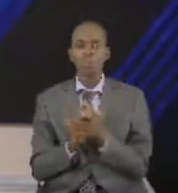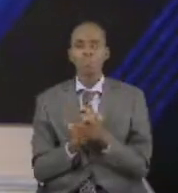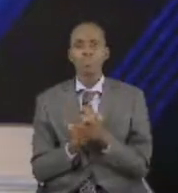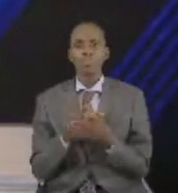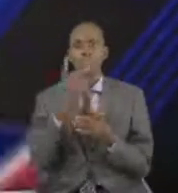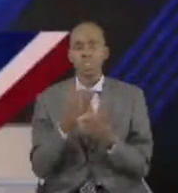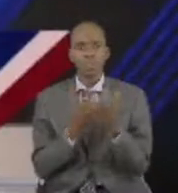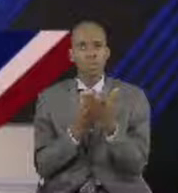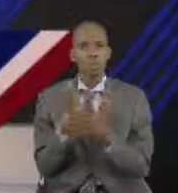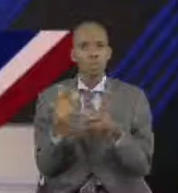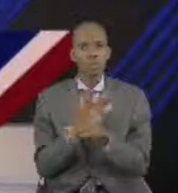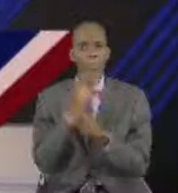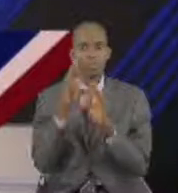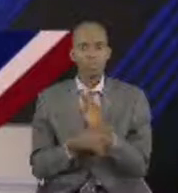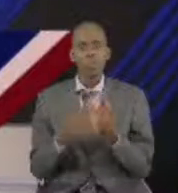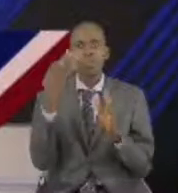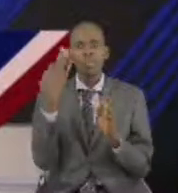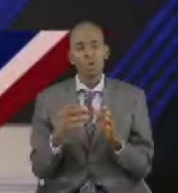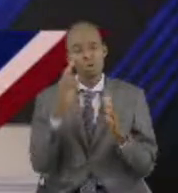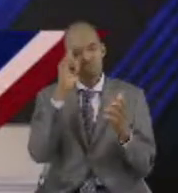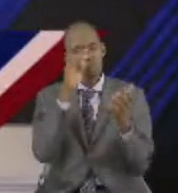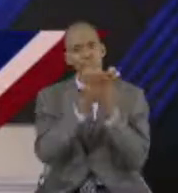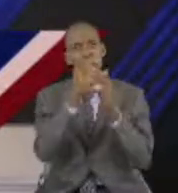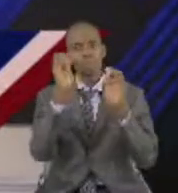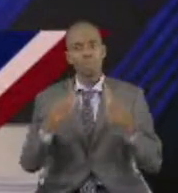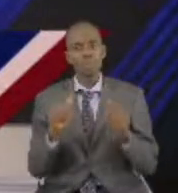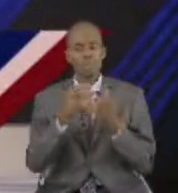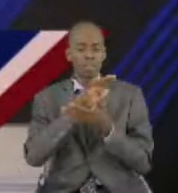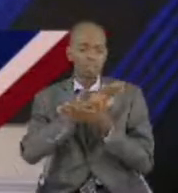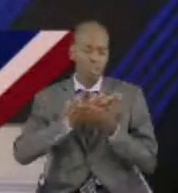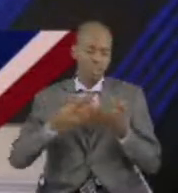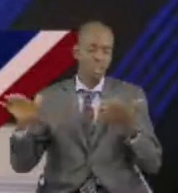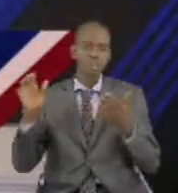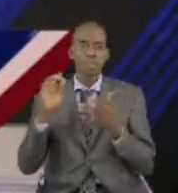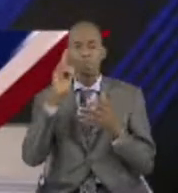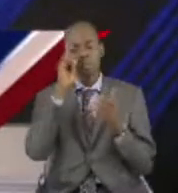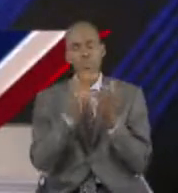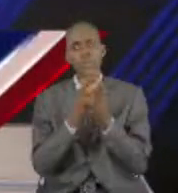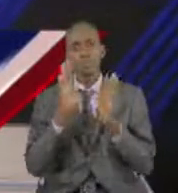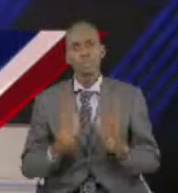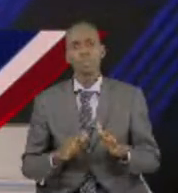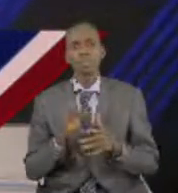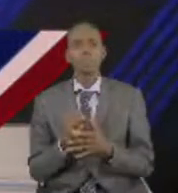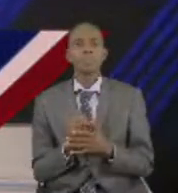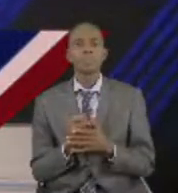c'est quoi? C'est la véracité d'un saint fiable lavé.